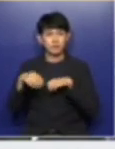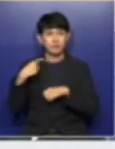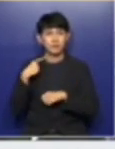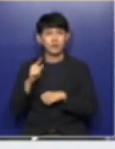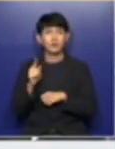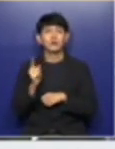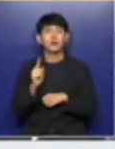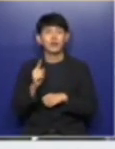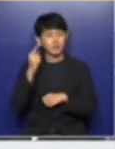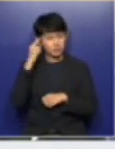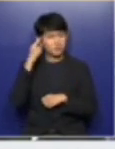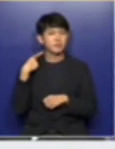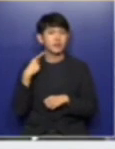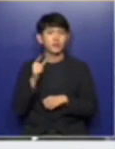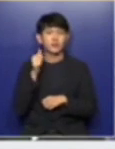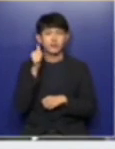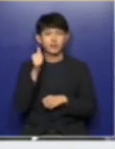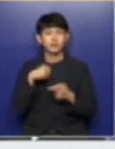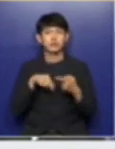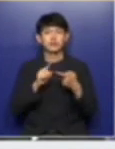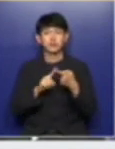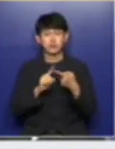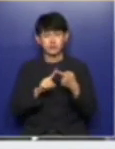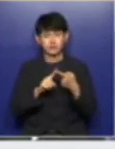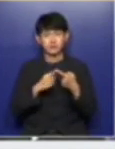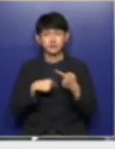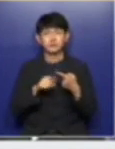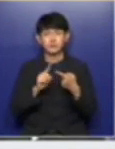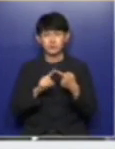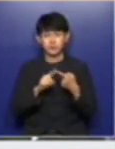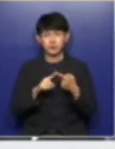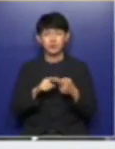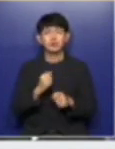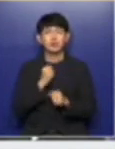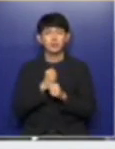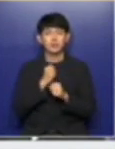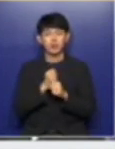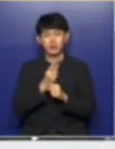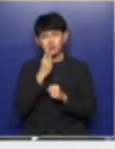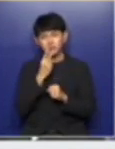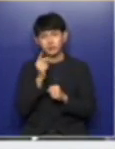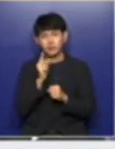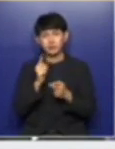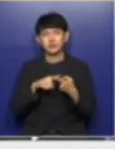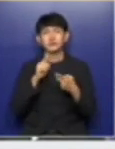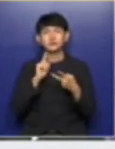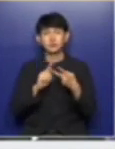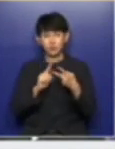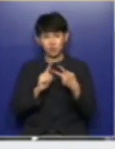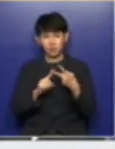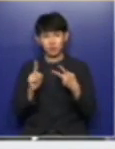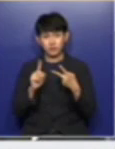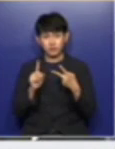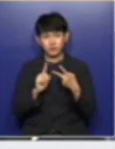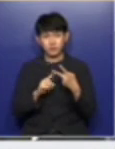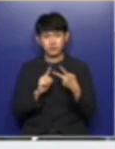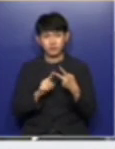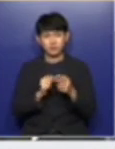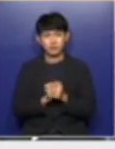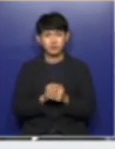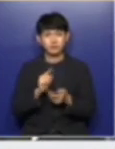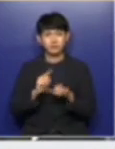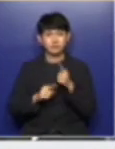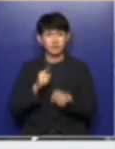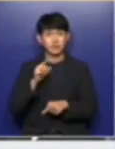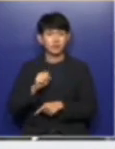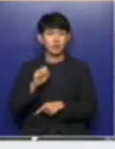น์ครับเป็นประโยชน์นั่นประเด็นที่1 นะครับผลการดำเนินงานโดยภาพรวมเรื่องที่2ครับฟังเพื่อนสมาชิกโดยเฉพาะ